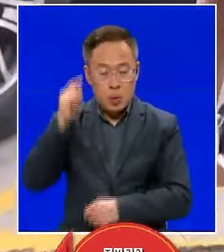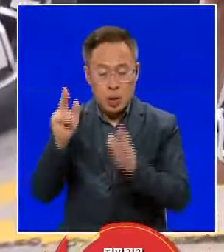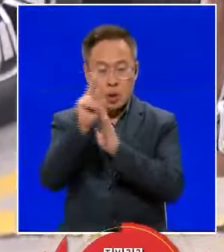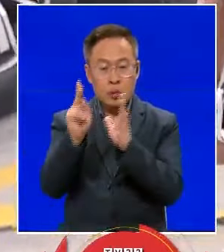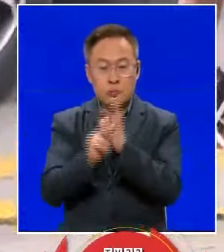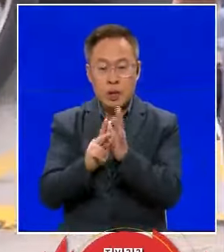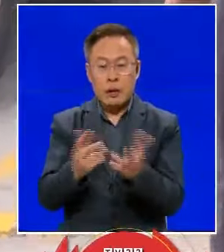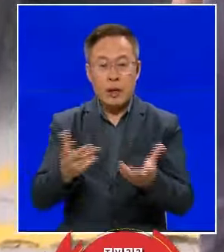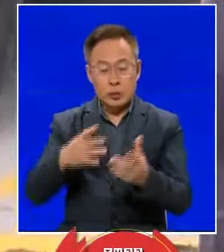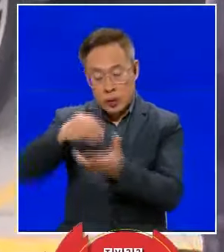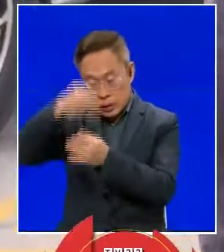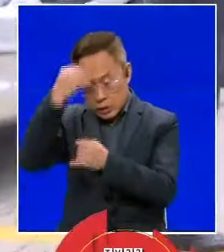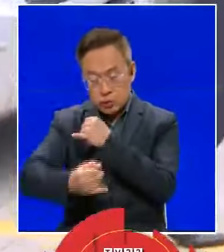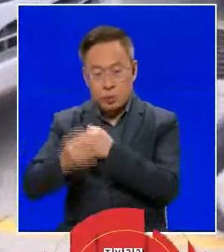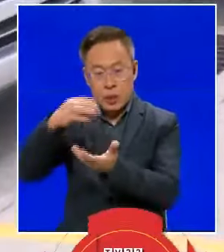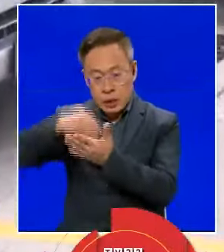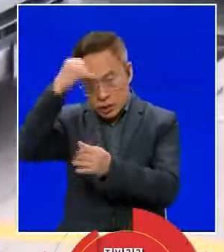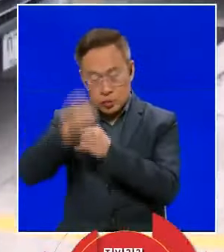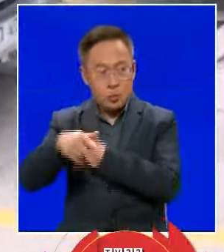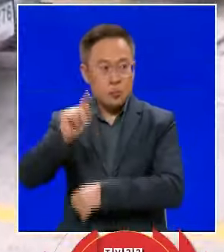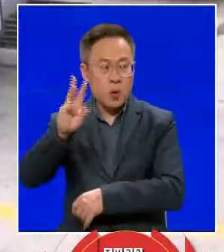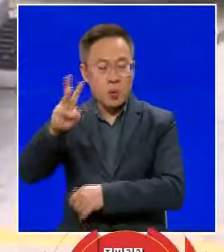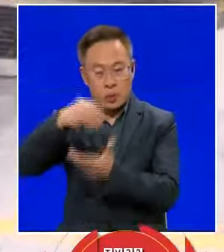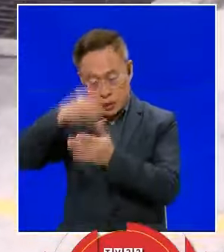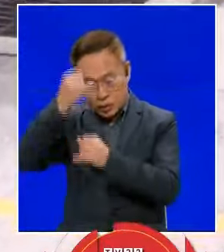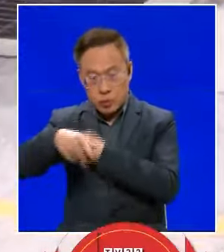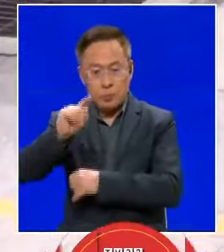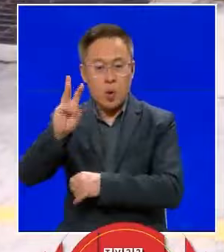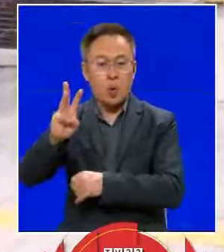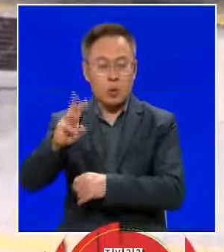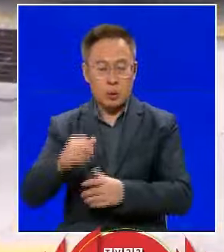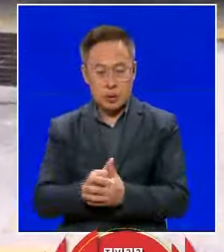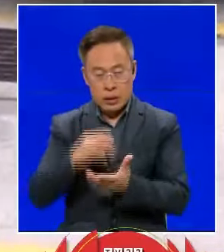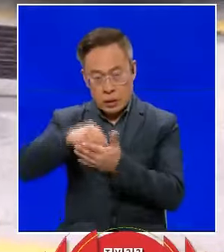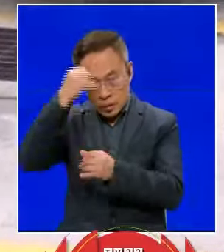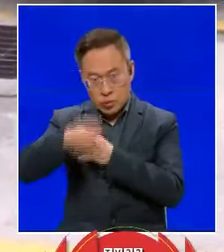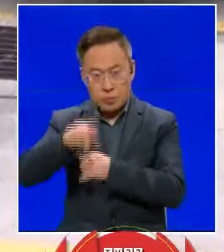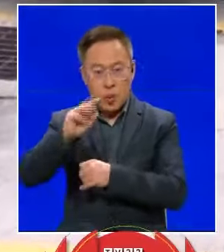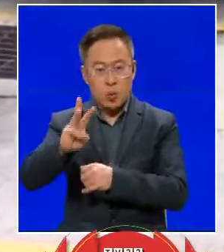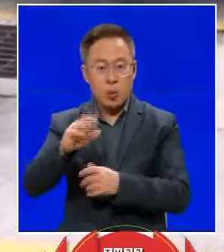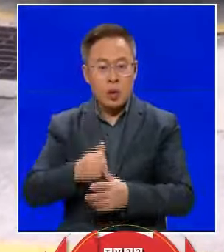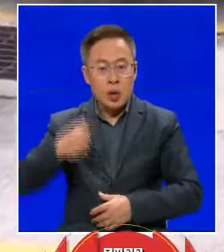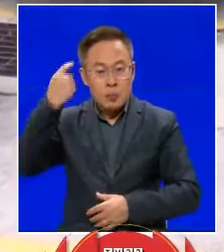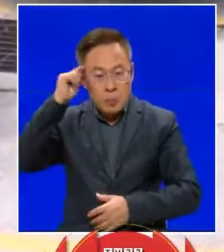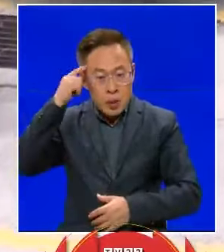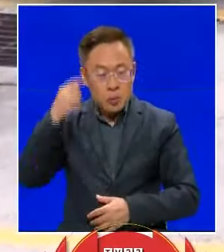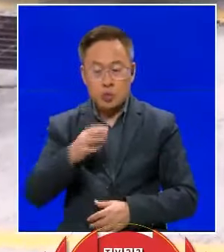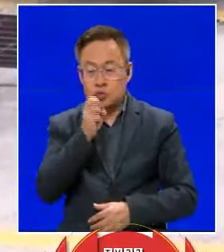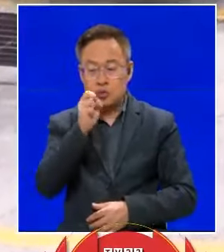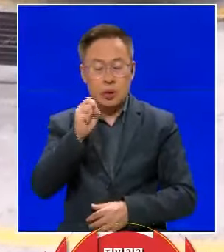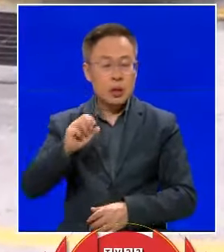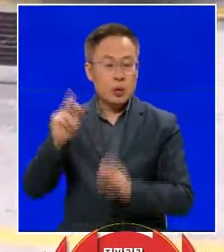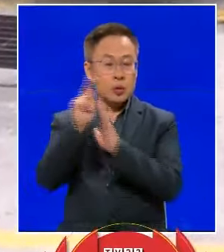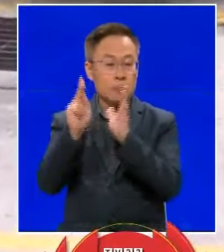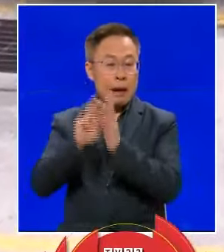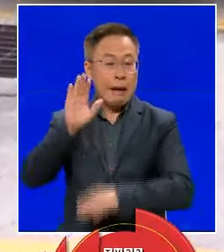ชั้นป.6 ครับแล้วก็ไม่ได้เคยเรียนหนังสือมีการสอนในเรื่องของการห้ามสูบกฎหมายห้ามสูบบุหรี่ในโรงพยาบ